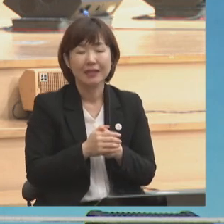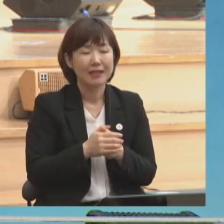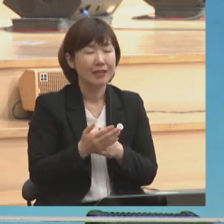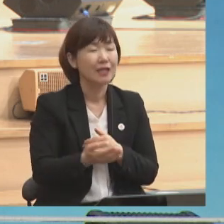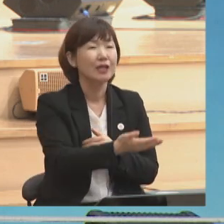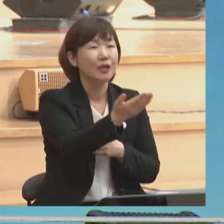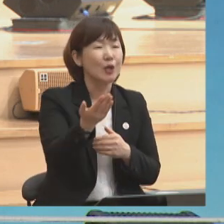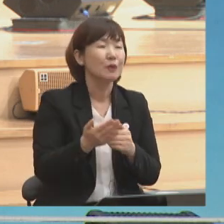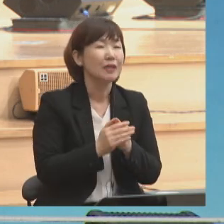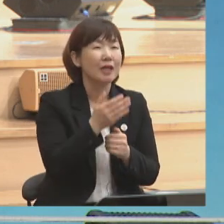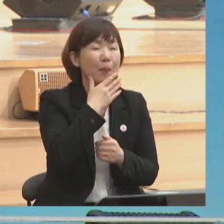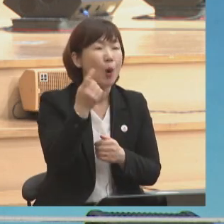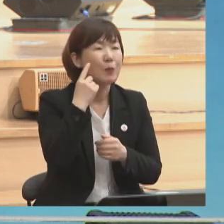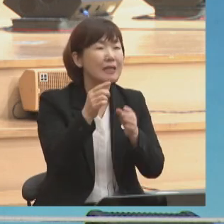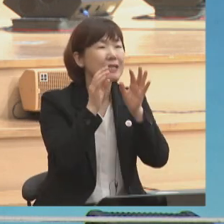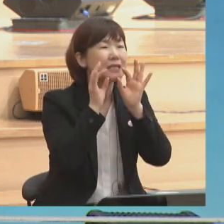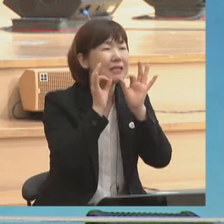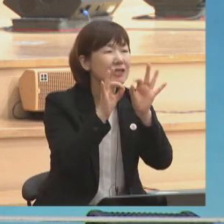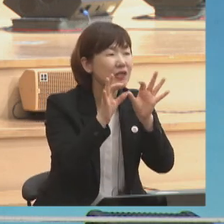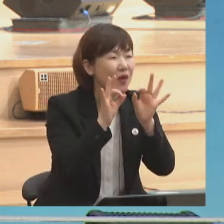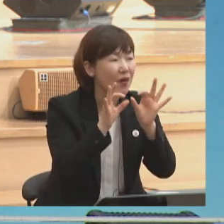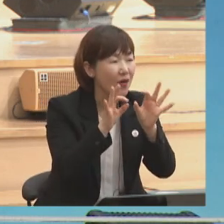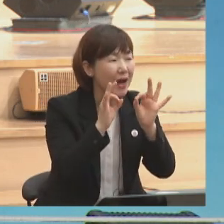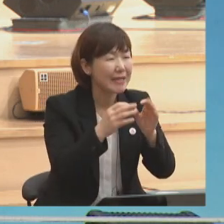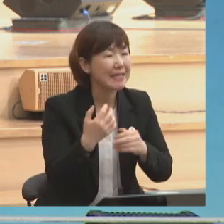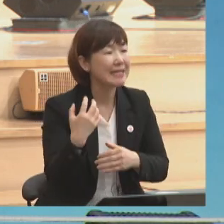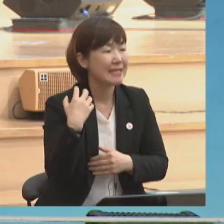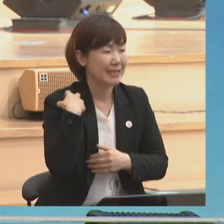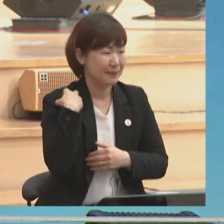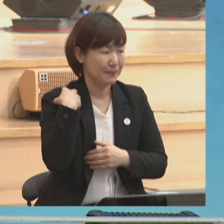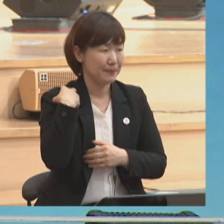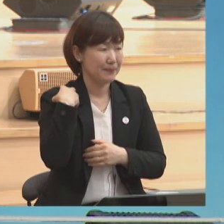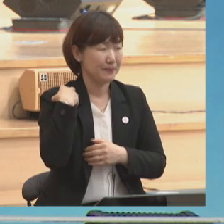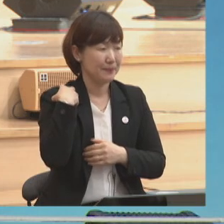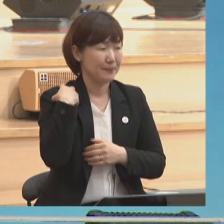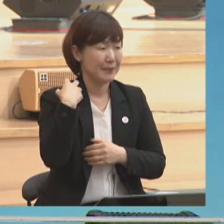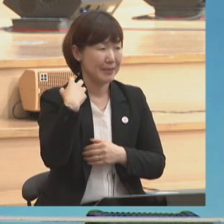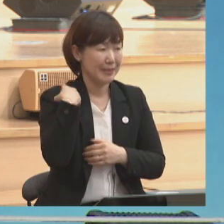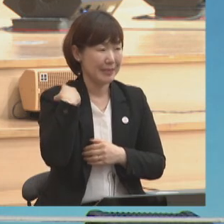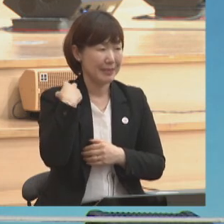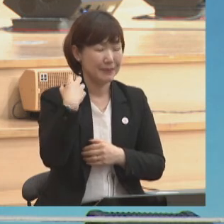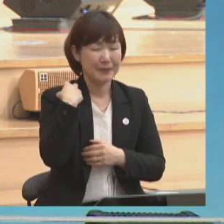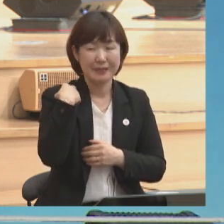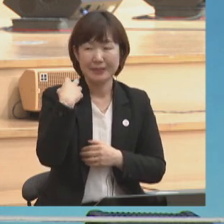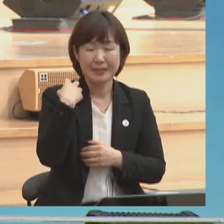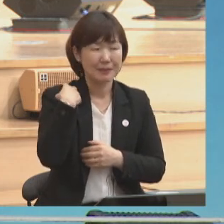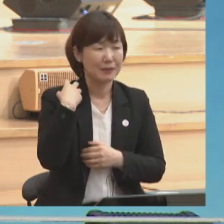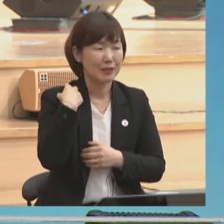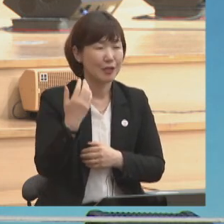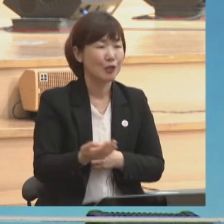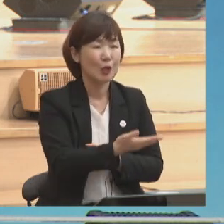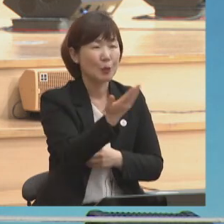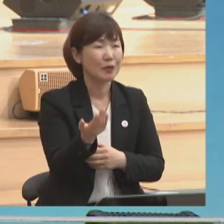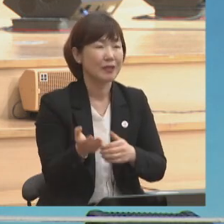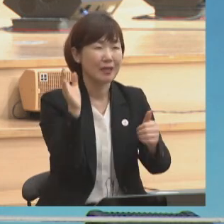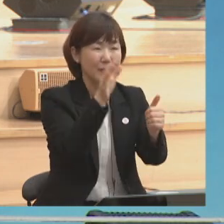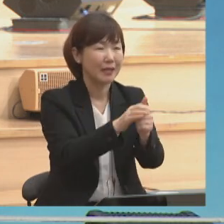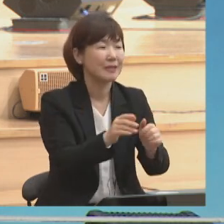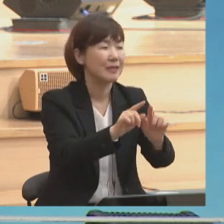여러분이 복음을 증가하는 그 짐을 여러분에게 짐지어지지는 않아요. 그건 어떻게